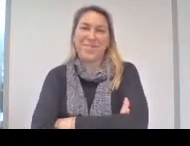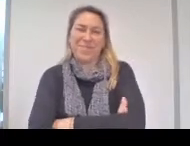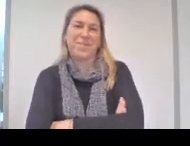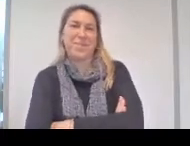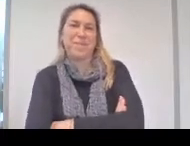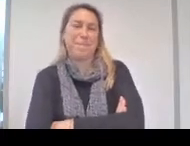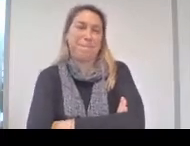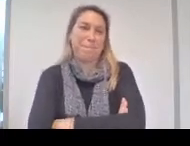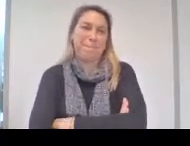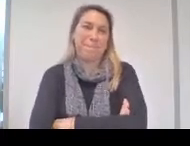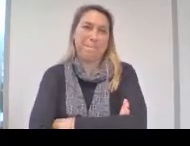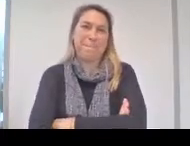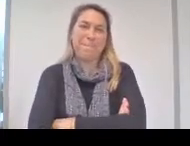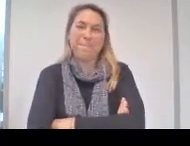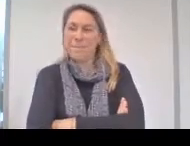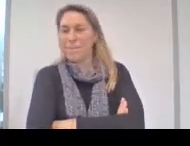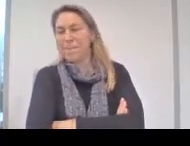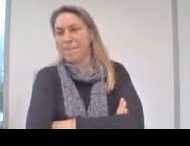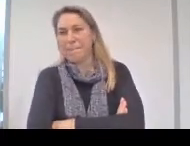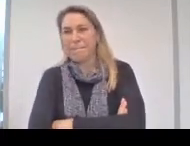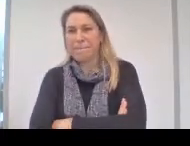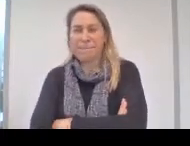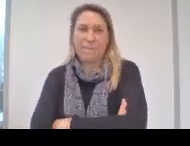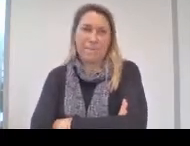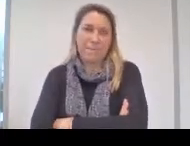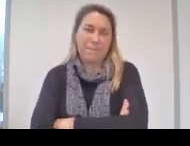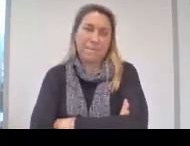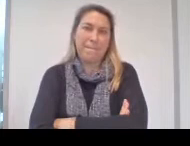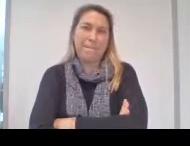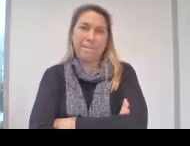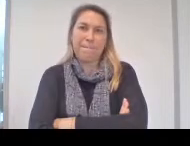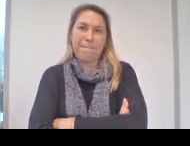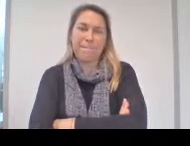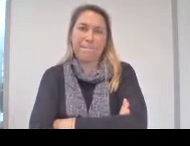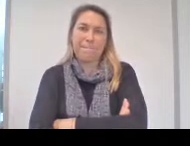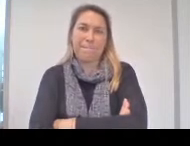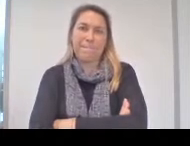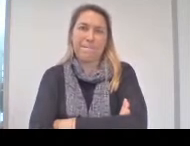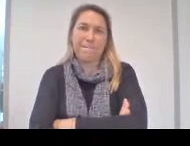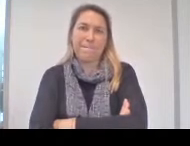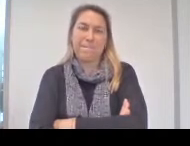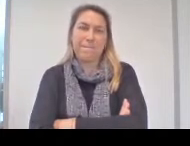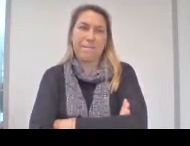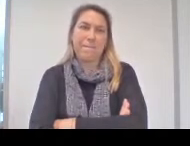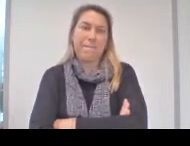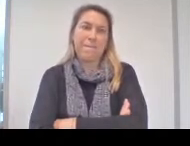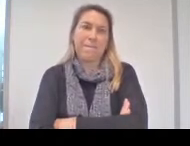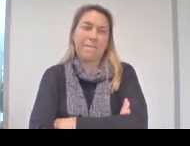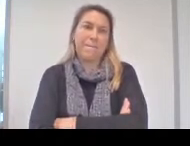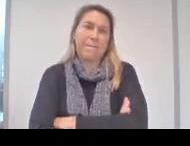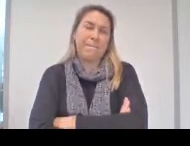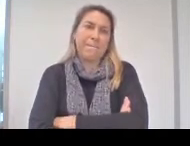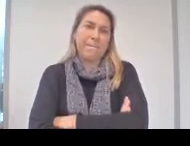du tourisme, c'est un secteur dans lequel on peut entrer avec ou sans qualification. Et je vais utiliser un mot qu'Emmanuel a cité avant moi, c'est le mot